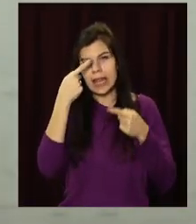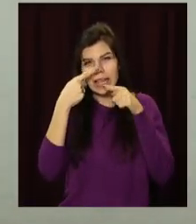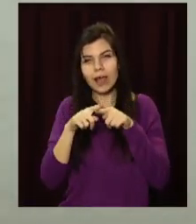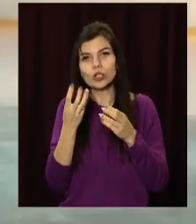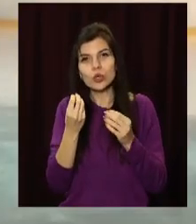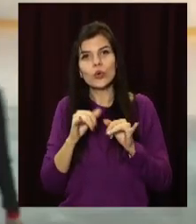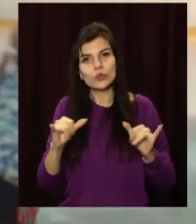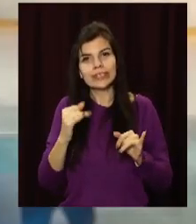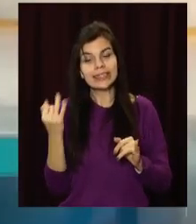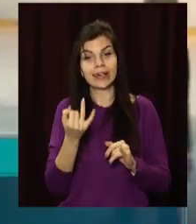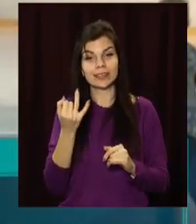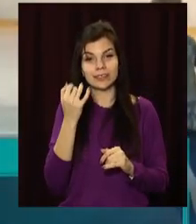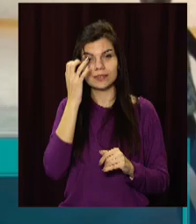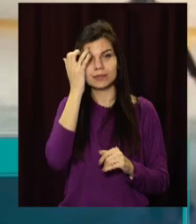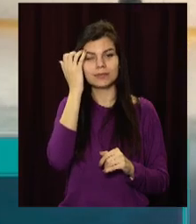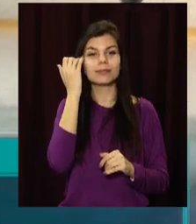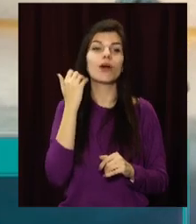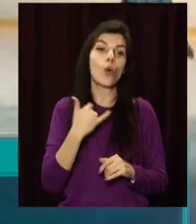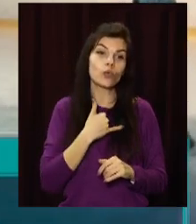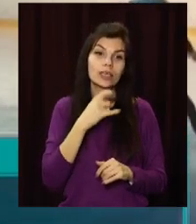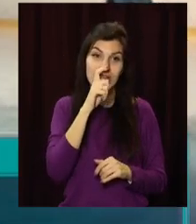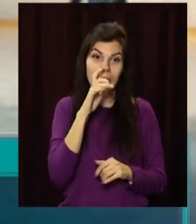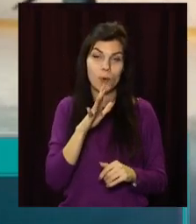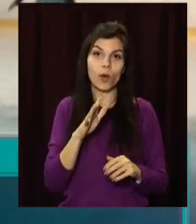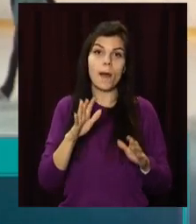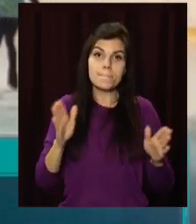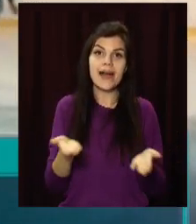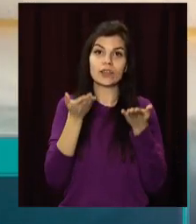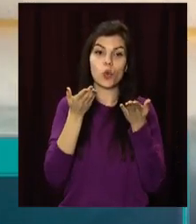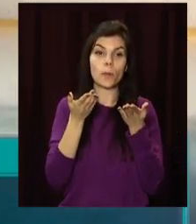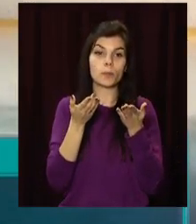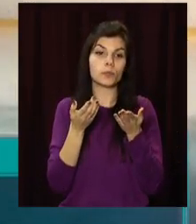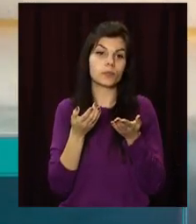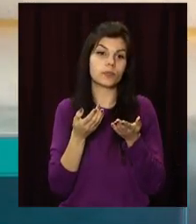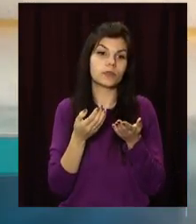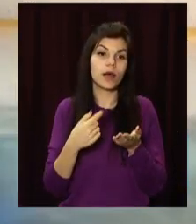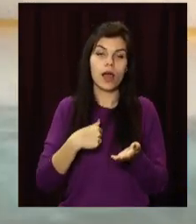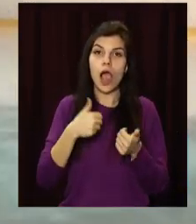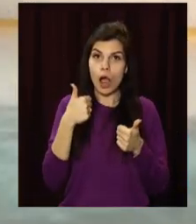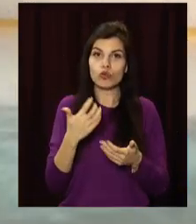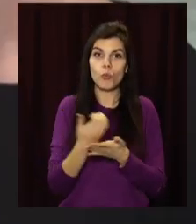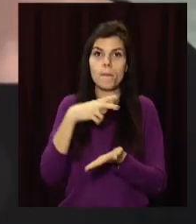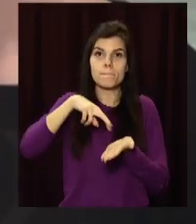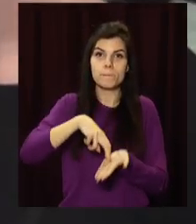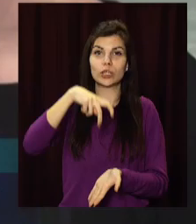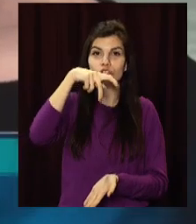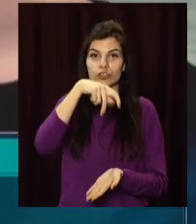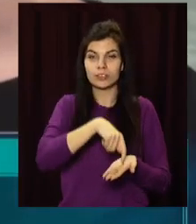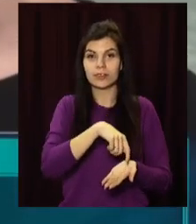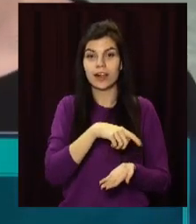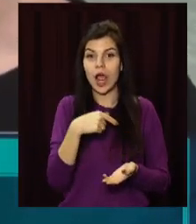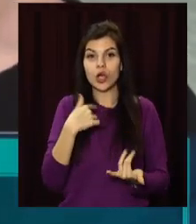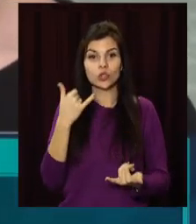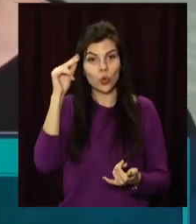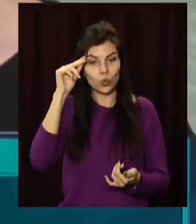такие смотрибельные. Нову довільну програму спортивна пара виконує під саундтрек фільму «Люди у чорному». Зараз, щоб урізноманітнити